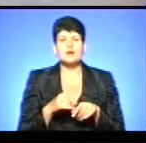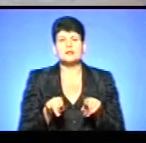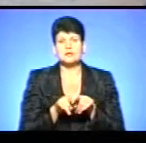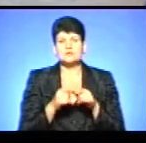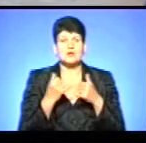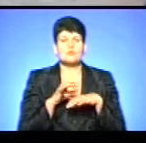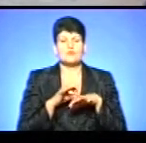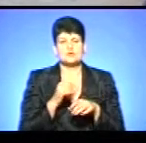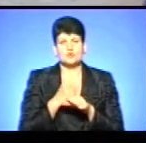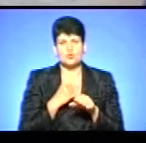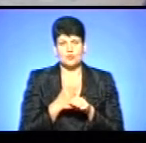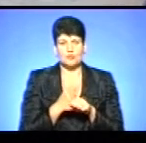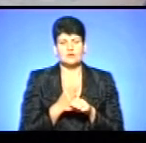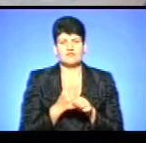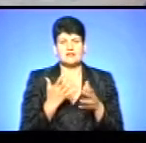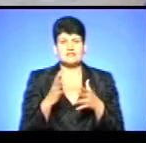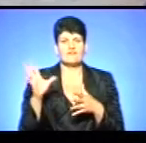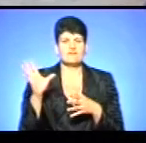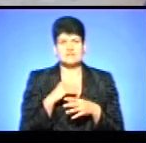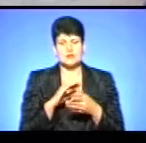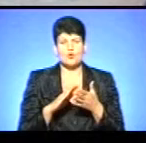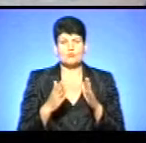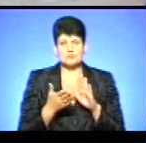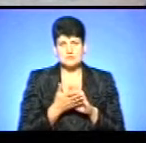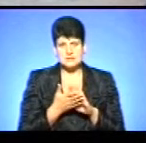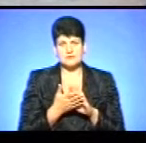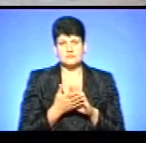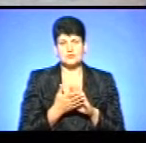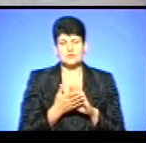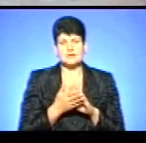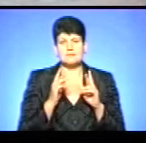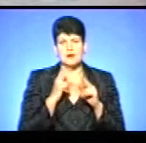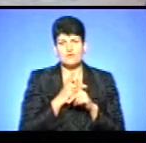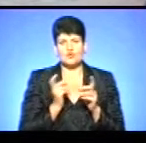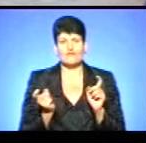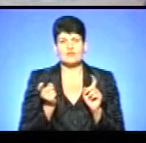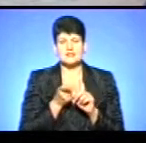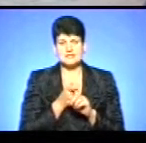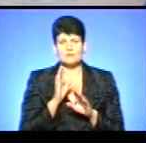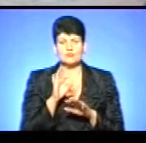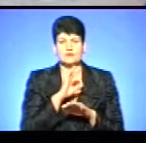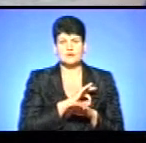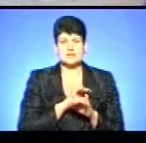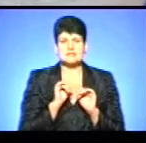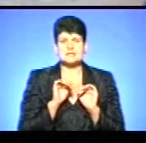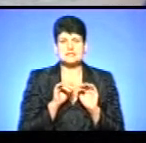проводяться роботи по виявленню всіх обставин даної врізки несанкціонованої та будуть вжиті заходи по